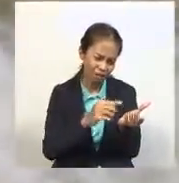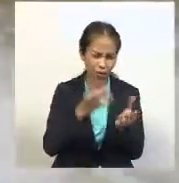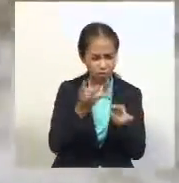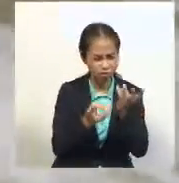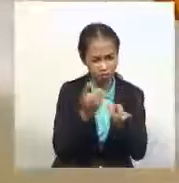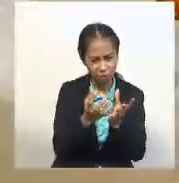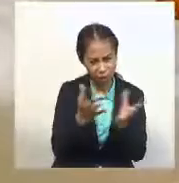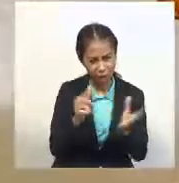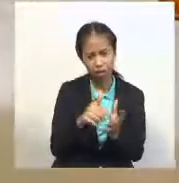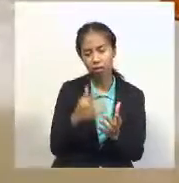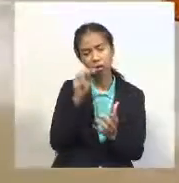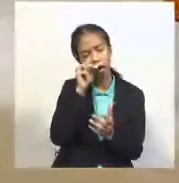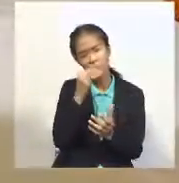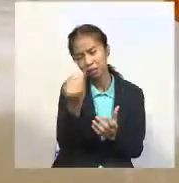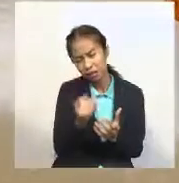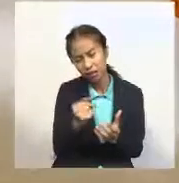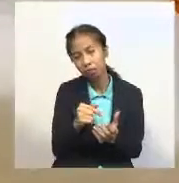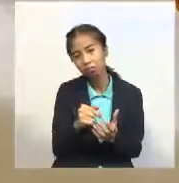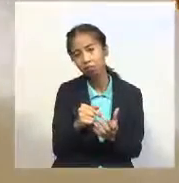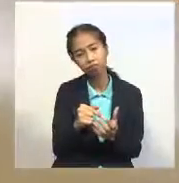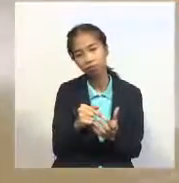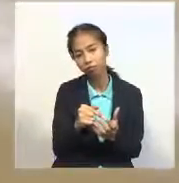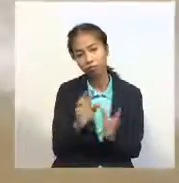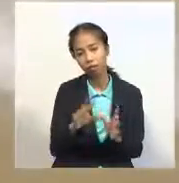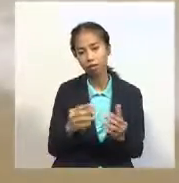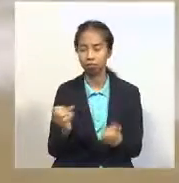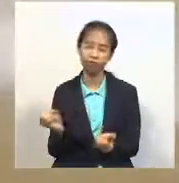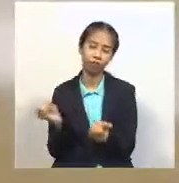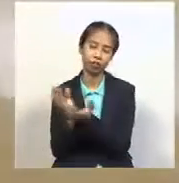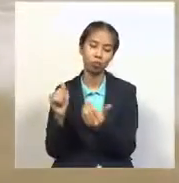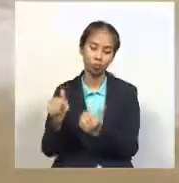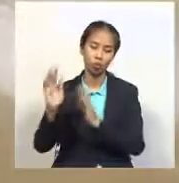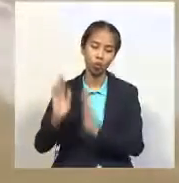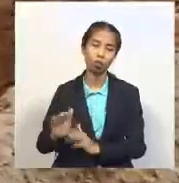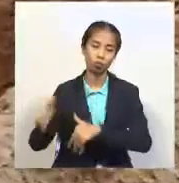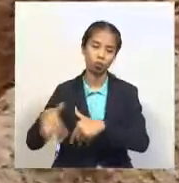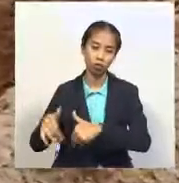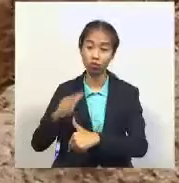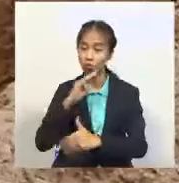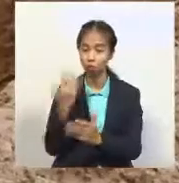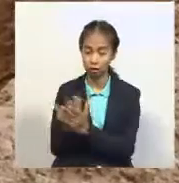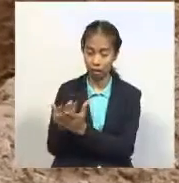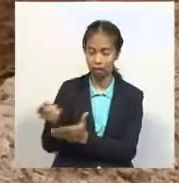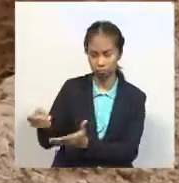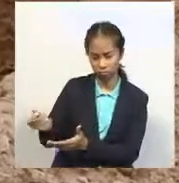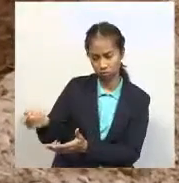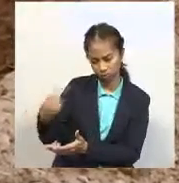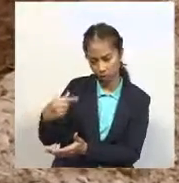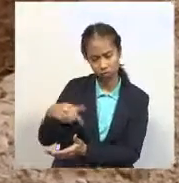ที่มีแต่แรงดันลมแต่น้ำประปาไม่ไหลครับจึงไม่เป็นธรรมกับผู้ใช้น้ำประปาหากจะเก็บค่าน้ำครับ